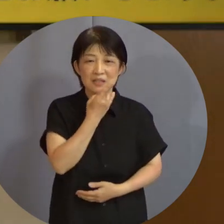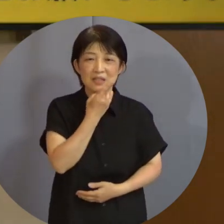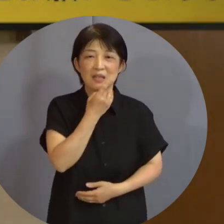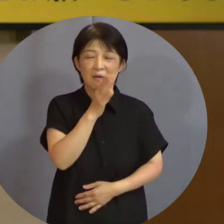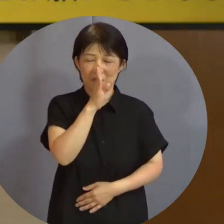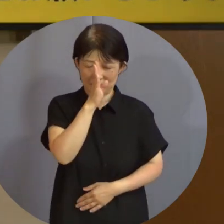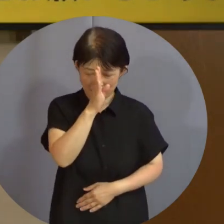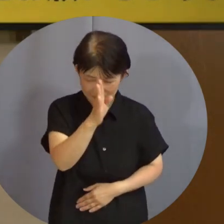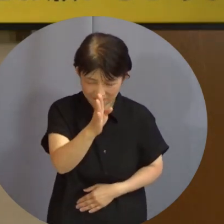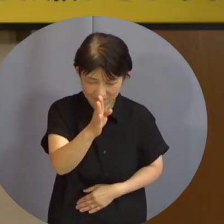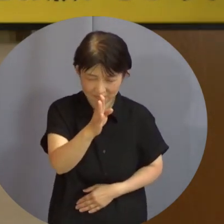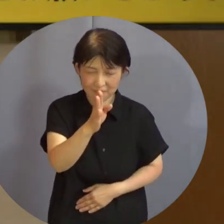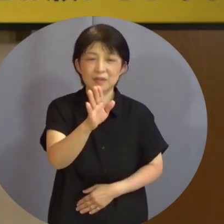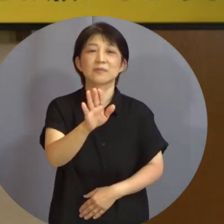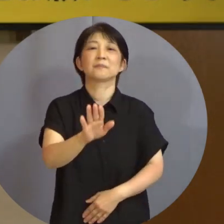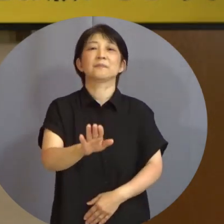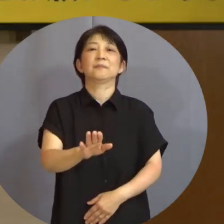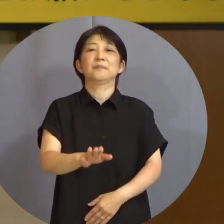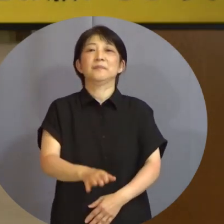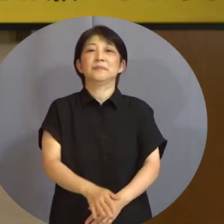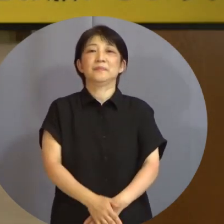します。